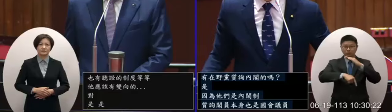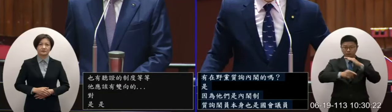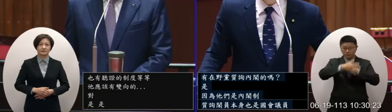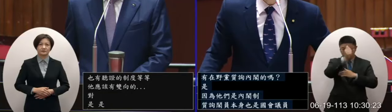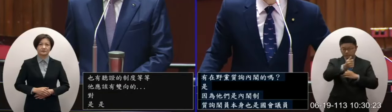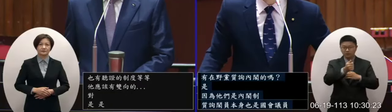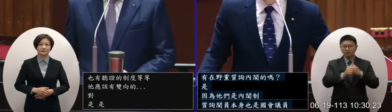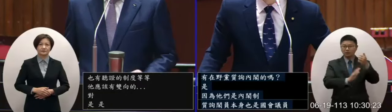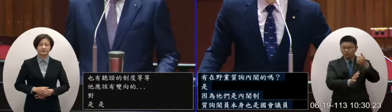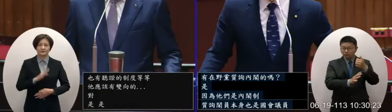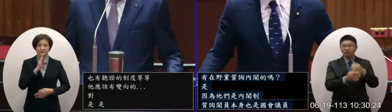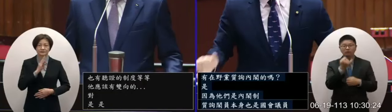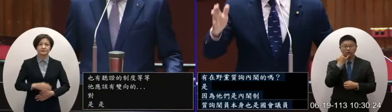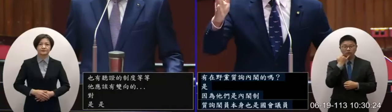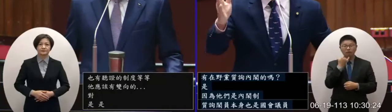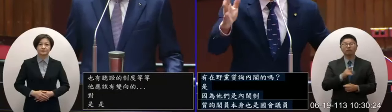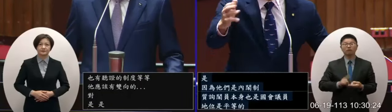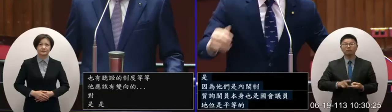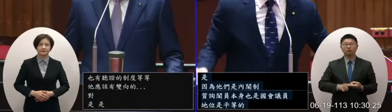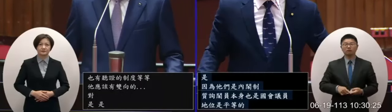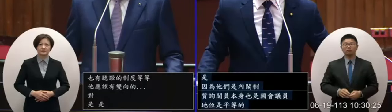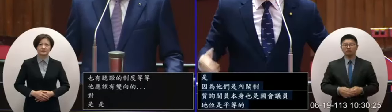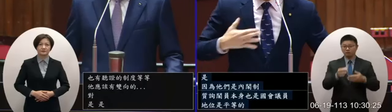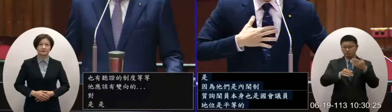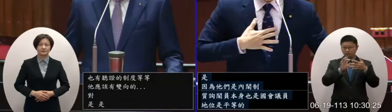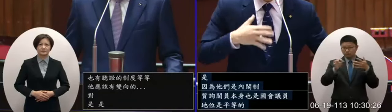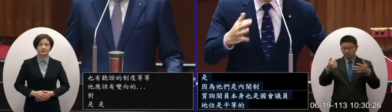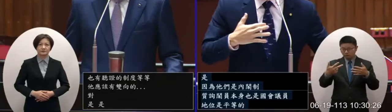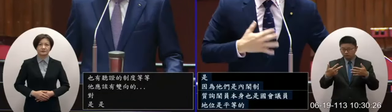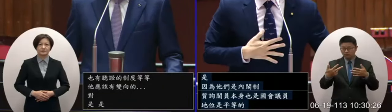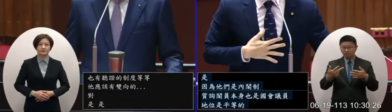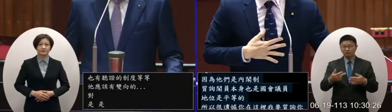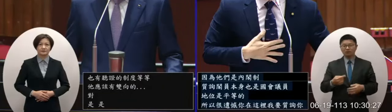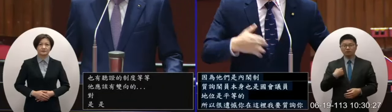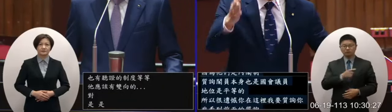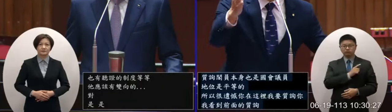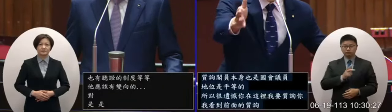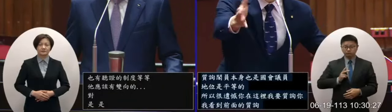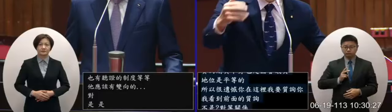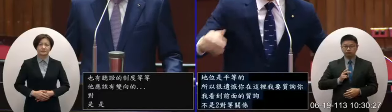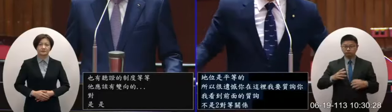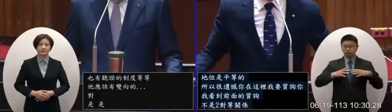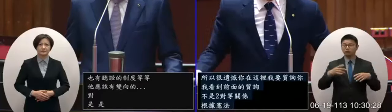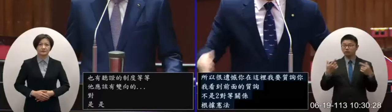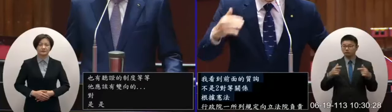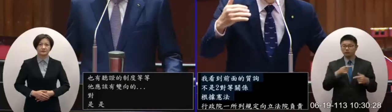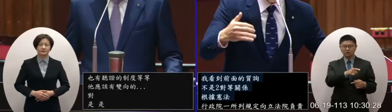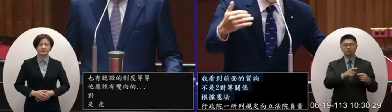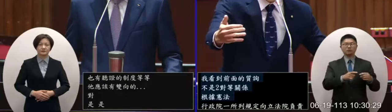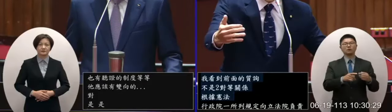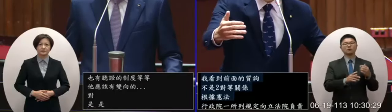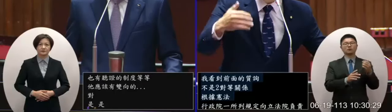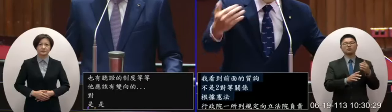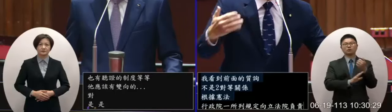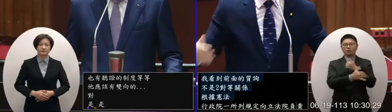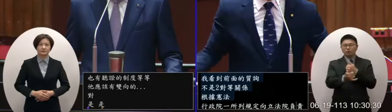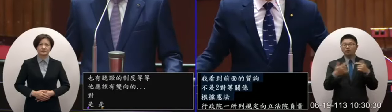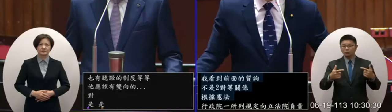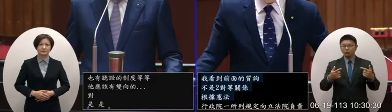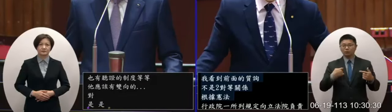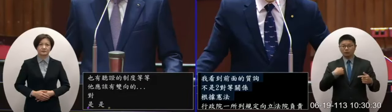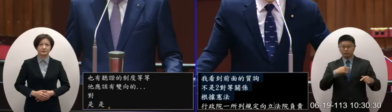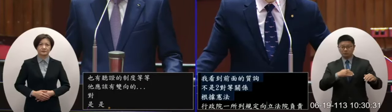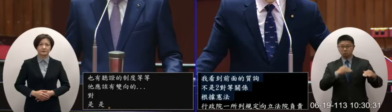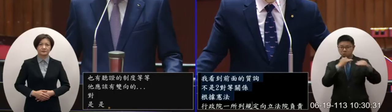首长，是不是这样？但是我们第七十五条规定立法员不得兼任官吏，所以各位不是立法委员，我们的地位上就是不一